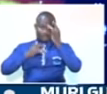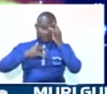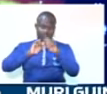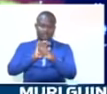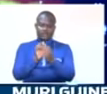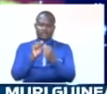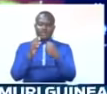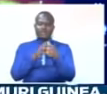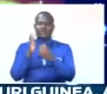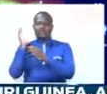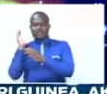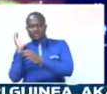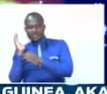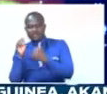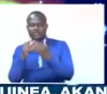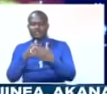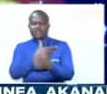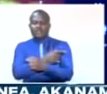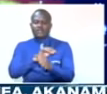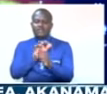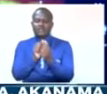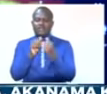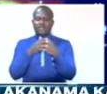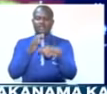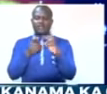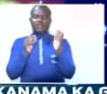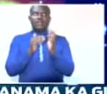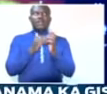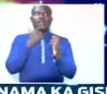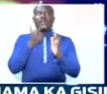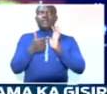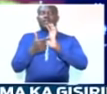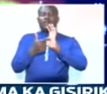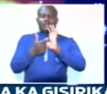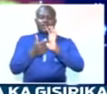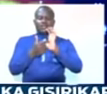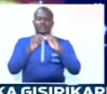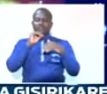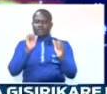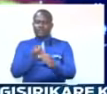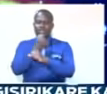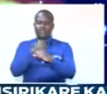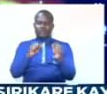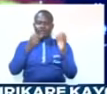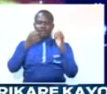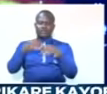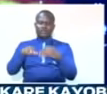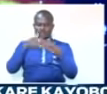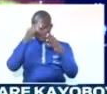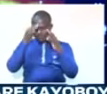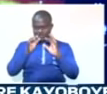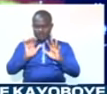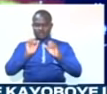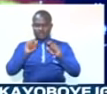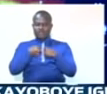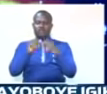COVID-19 bitwaje ko bakingiwe COVID-19 gusa hari n'abagaragaza ko badashobora guteshuka ku ngamba zo kwirinda